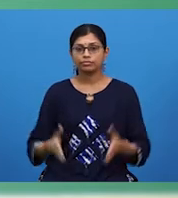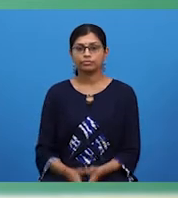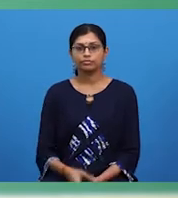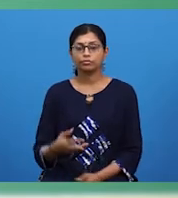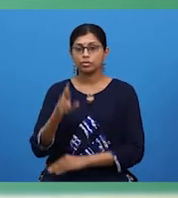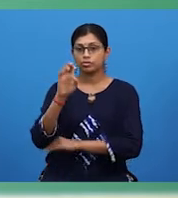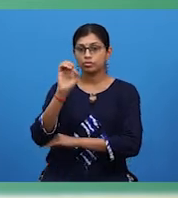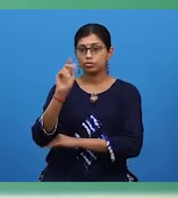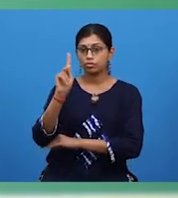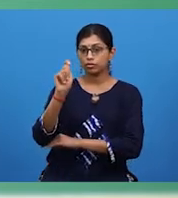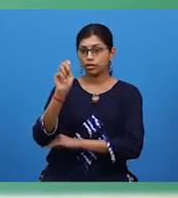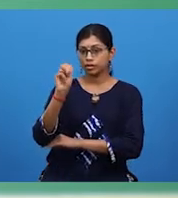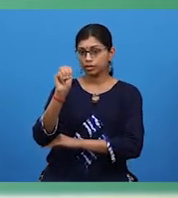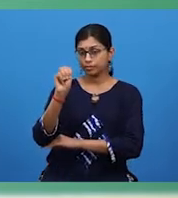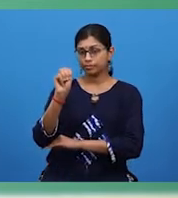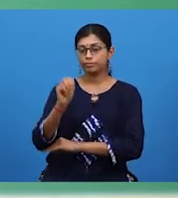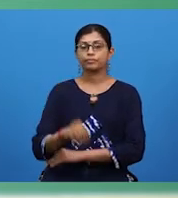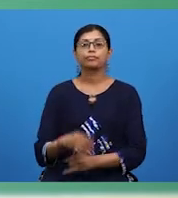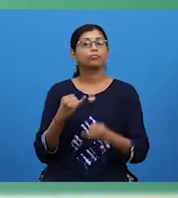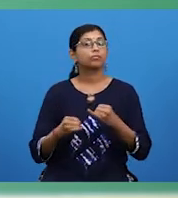rektum dan akhir sekali